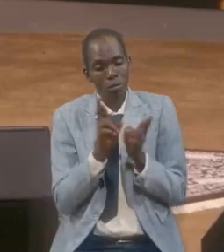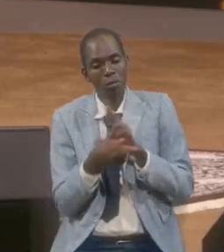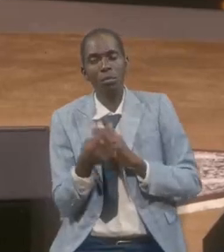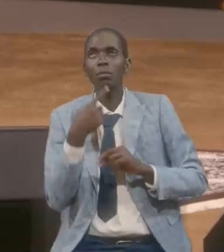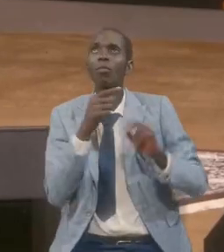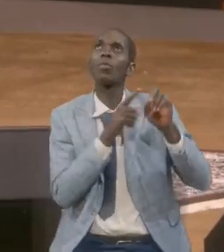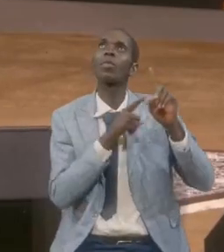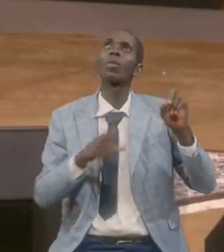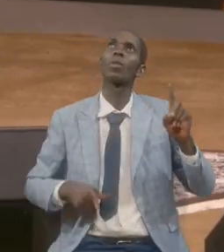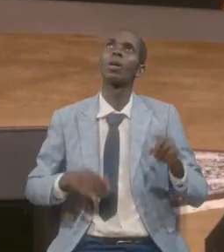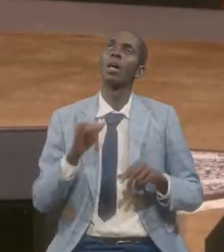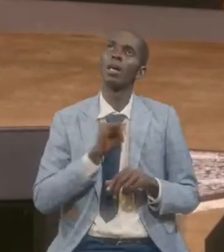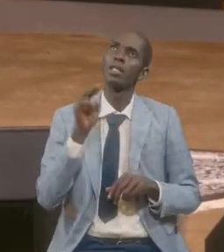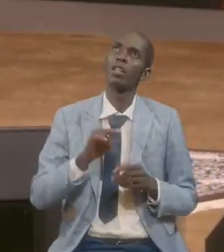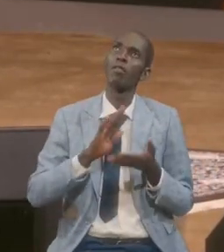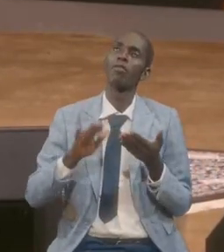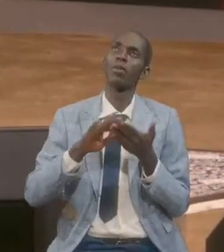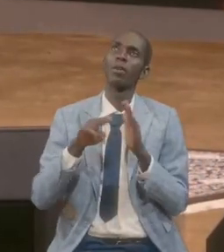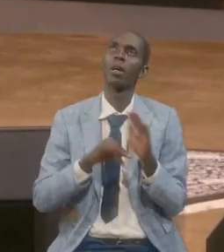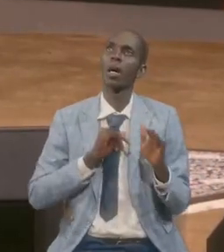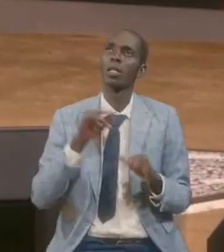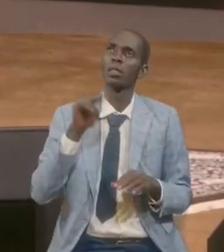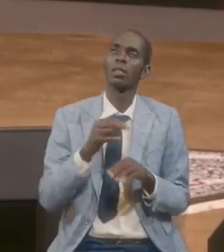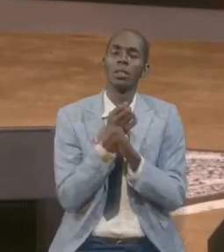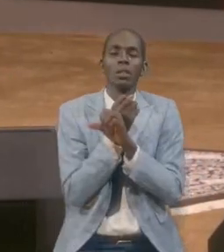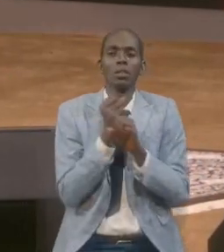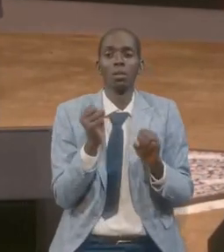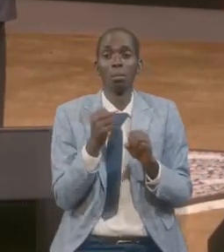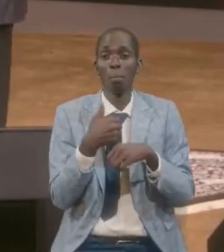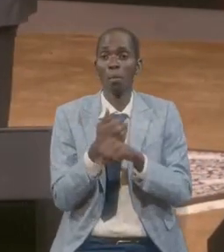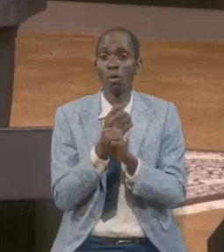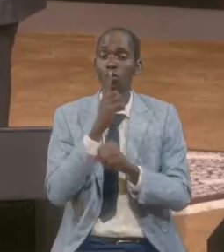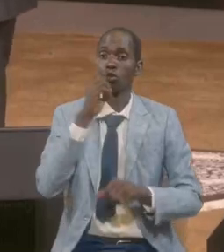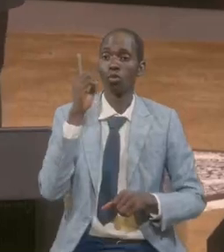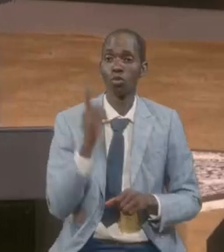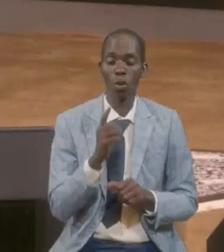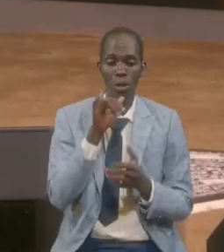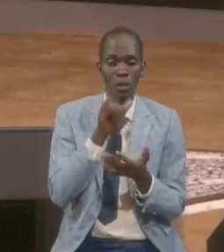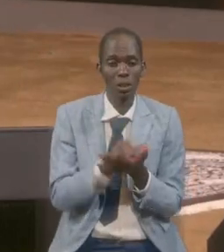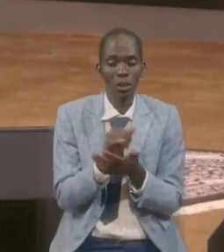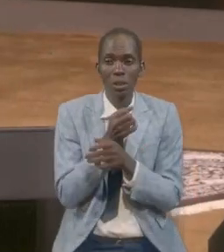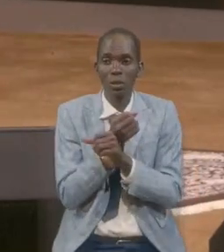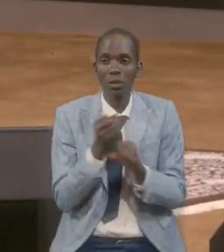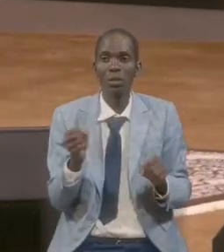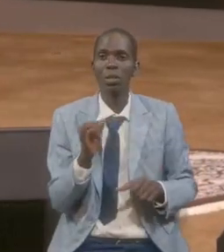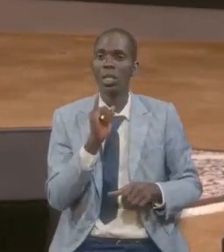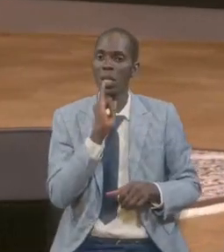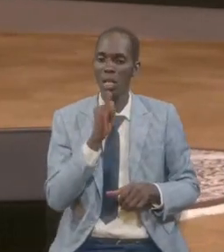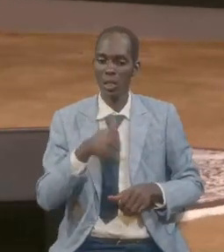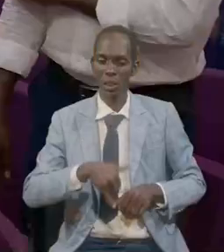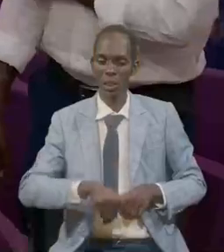disant, Seigneur, j'ai besoin du pardon, du salut. Il faut que le